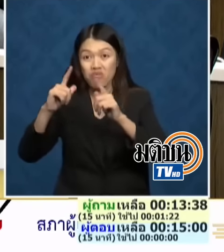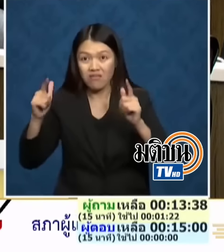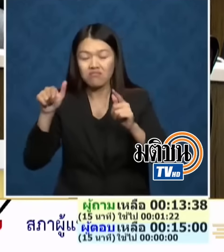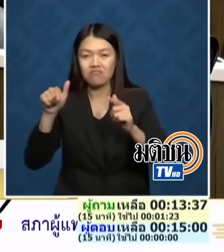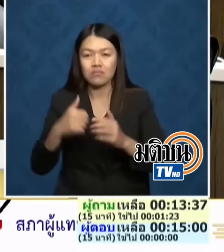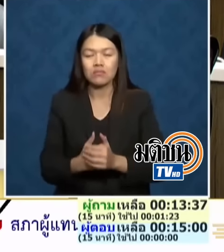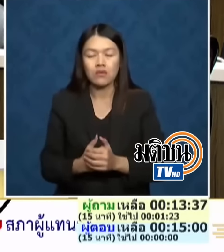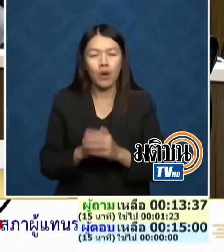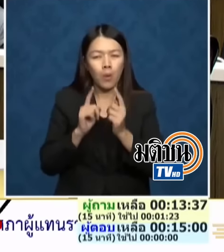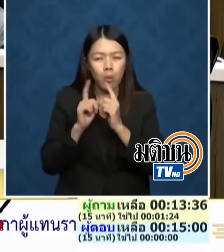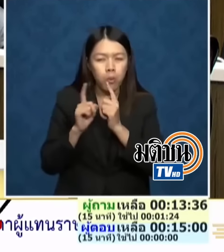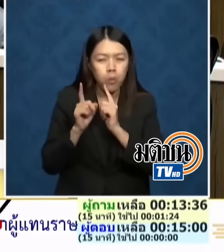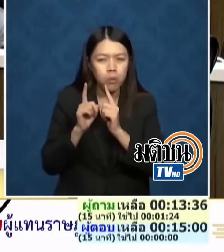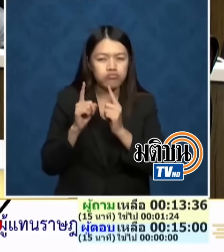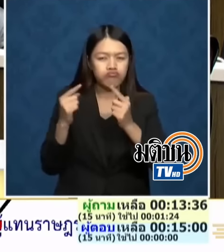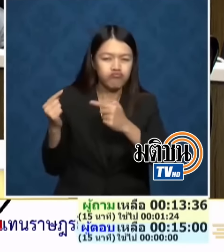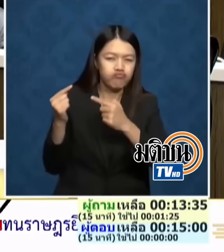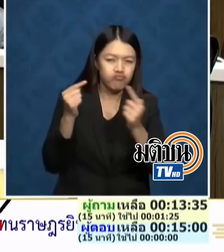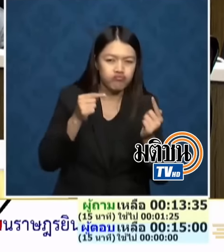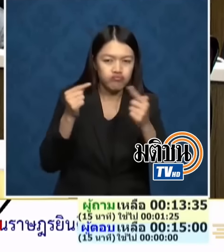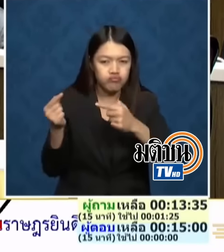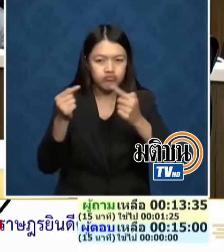ถือวเป็ขอพีภาคège ข้อขัดแย้งique